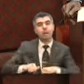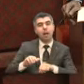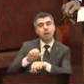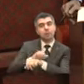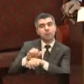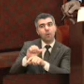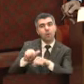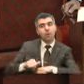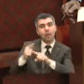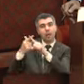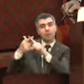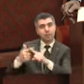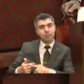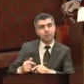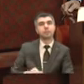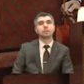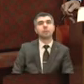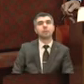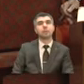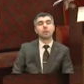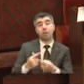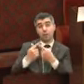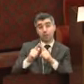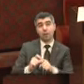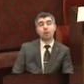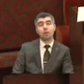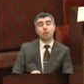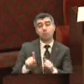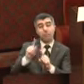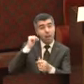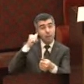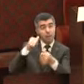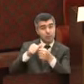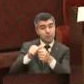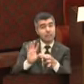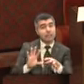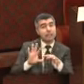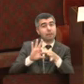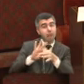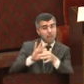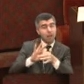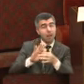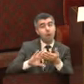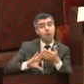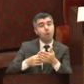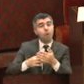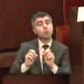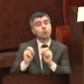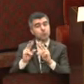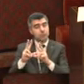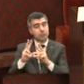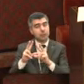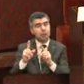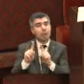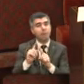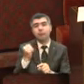يتعلق بوزارة الجهيز وفات لي عليها. وأنا تنذكر بأن هذه الاتفاقية فاش كانوا تكلموا عليها الإخوان أنا كنت التزمت بها، وقلت بأن التأخير